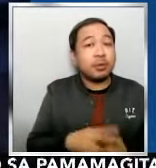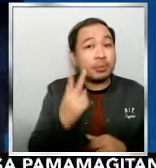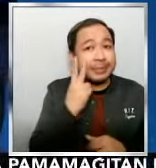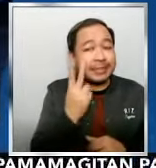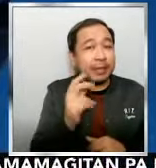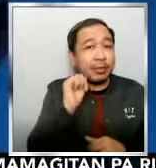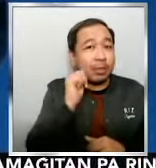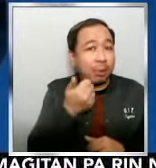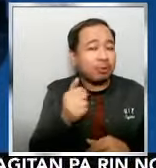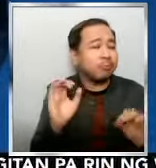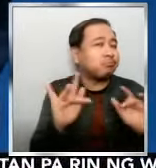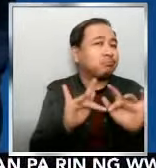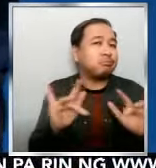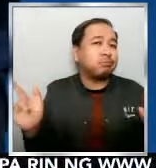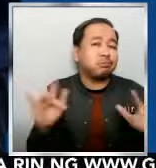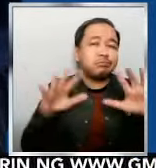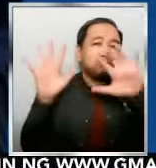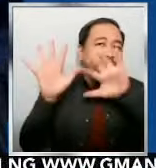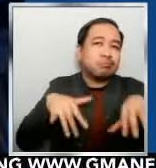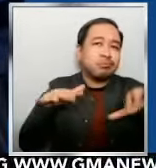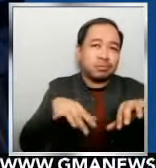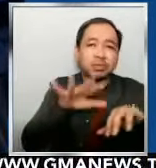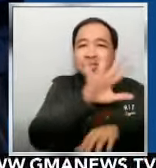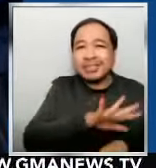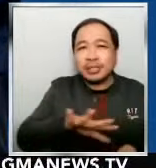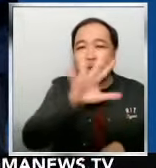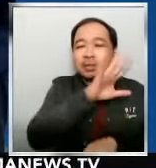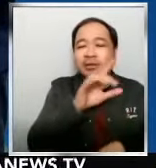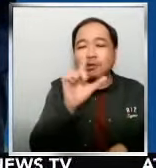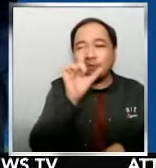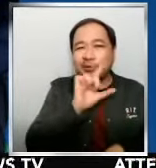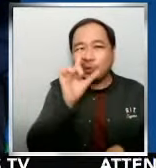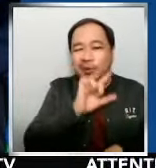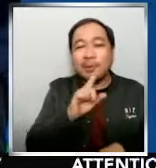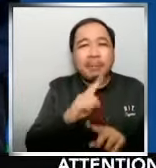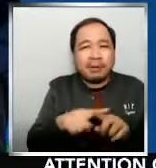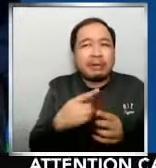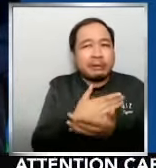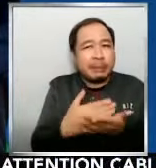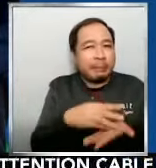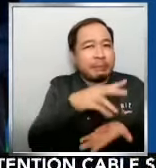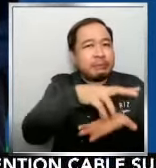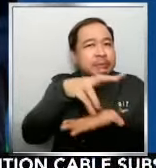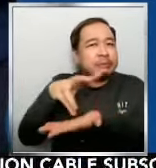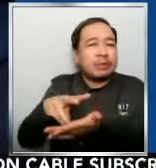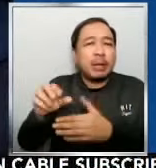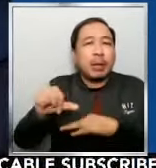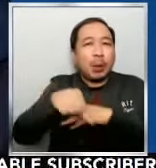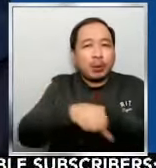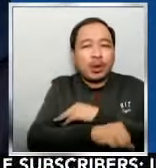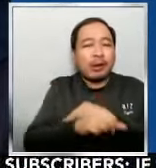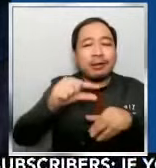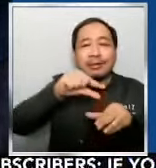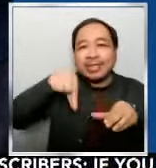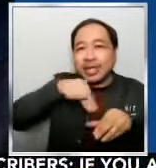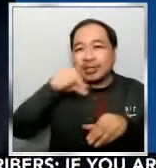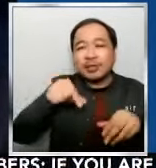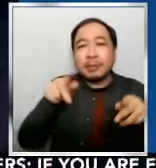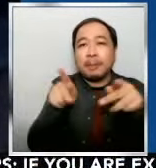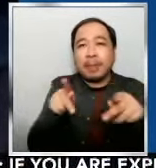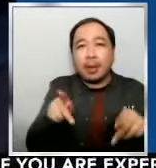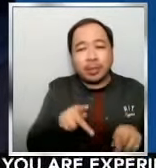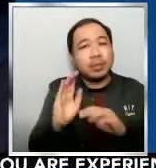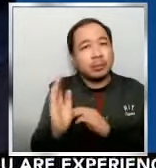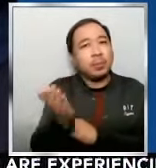halos bukas po yan sa buong Luzon, maliban sa ilang bahagi ng Aurora, dyan sa may Quezon, Palawan, sa umaga yan mga